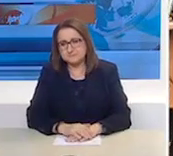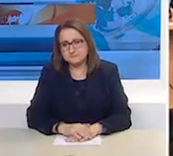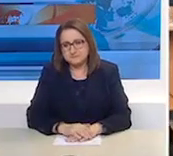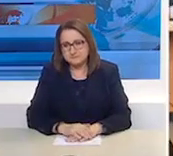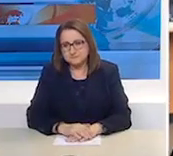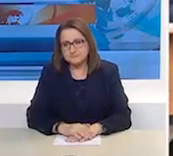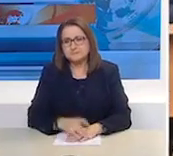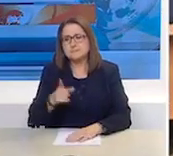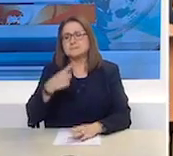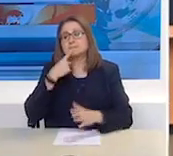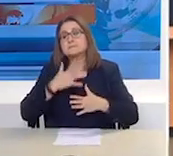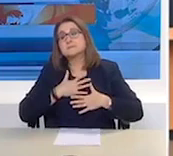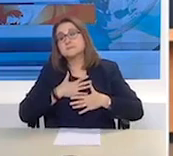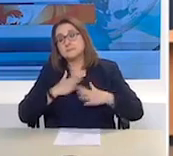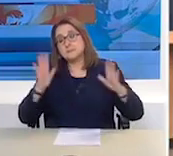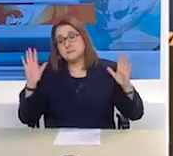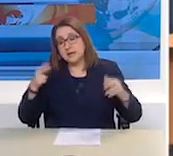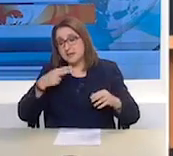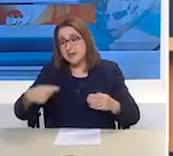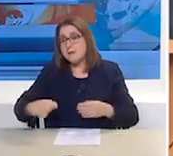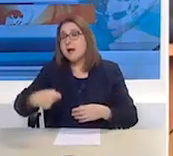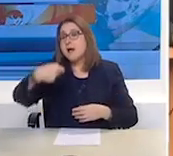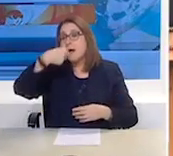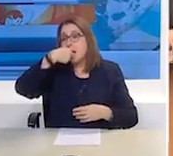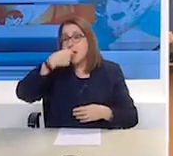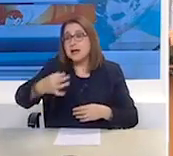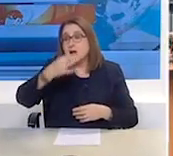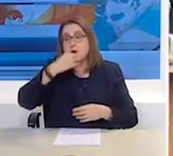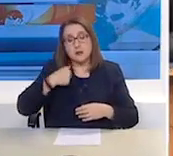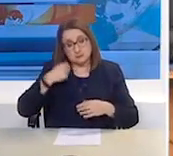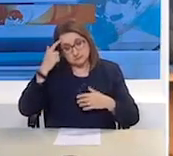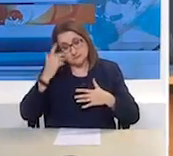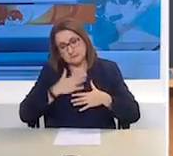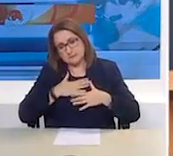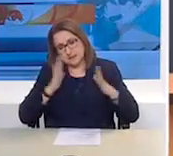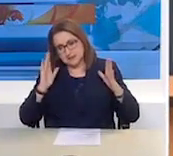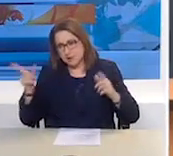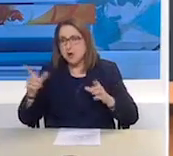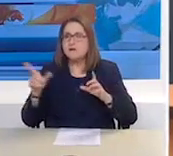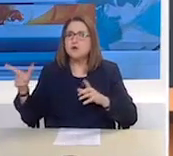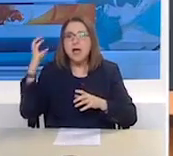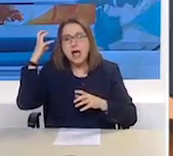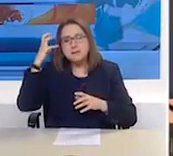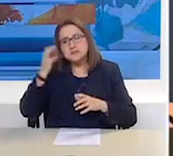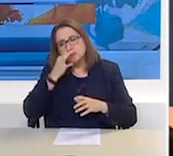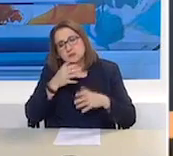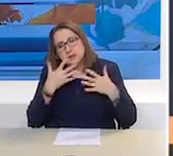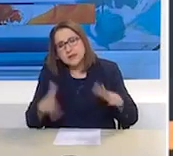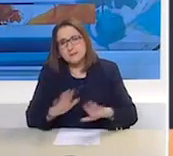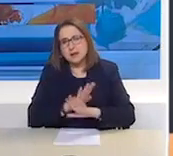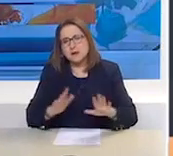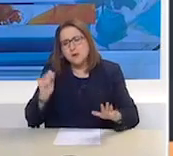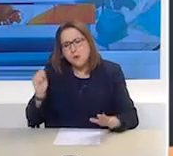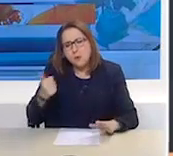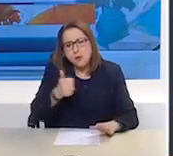Για τη Θεία Κοινωνία δεν έχω κάτι να πω. Νομίζω οι επιστήμονες έχουν αποφανθεί για τον τρόπο που κολλάει ο ιός και από εκεί πέρα νομίζω είναι θέμα